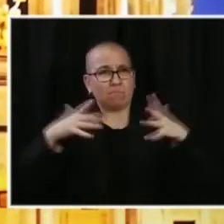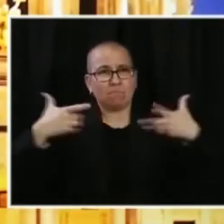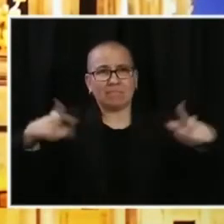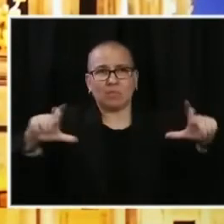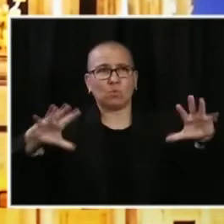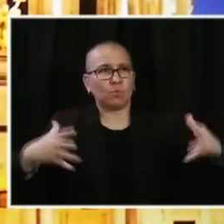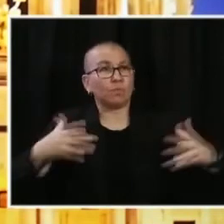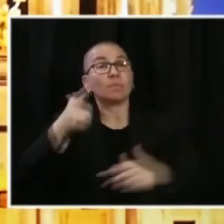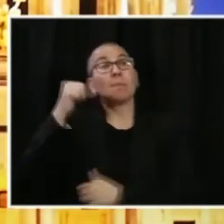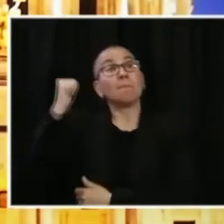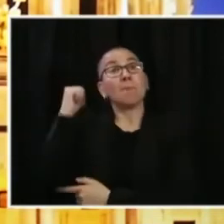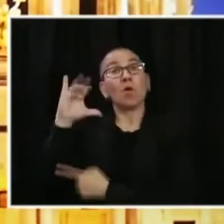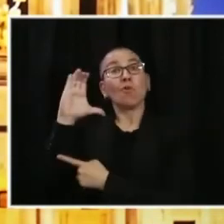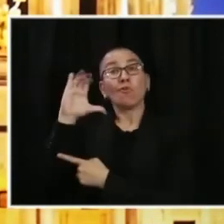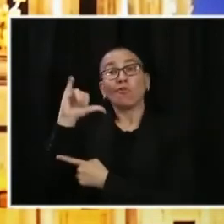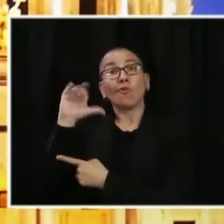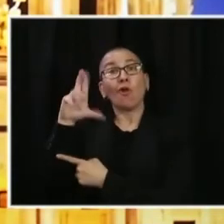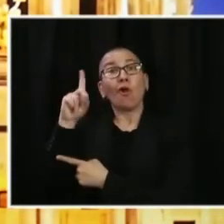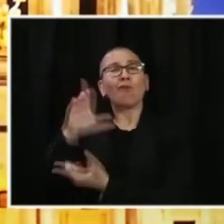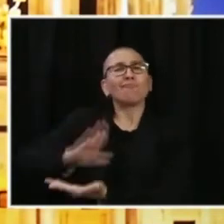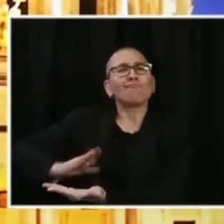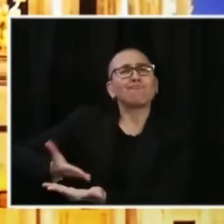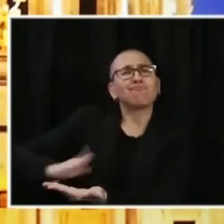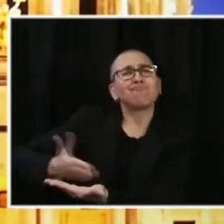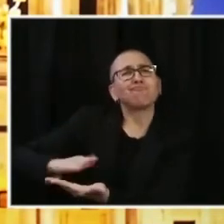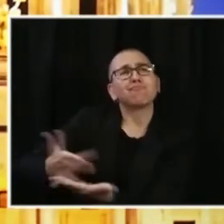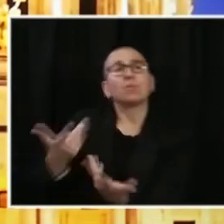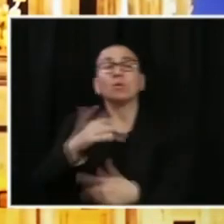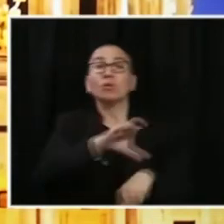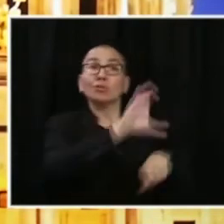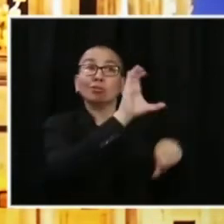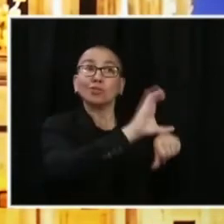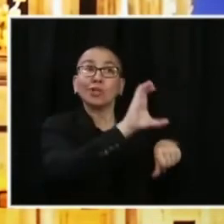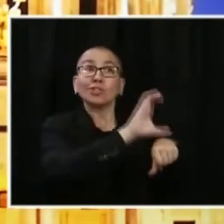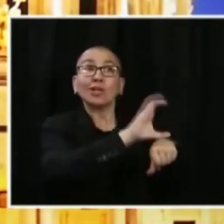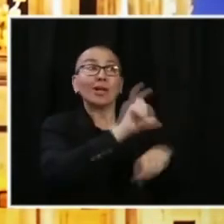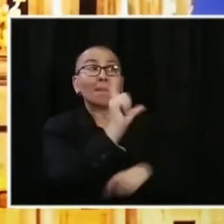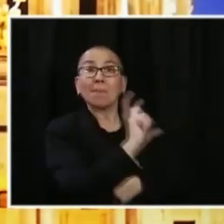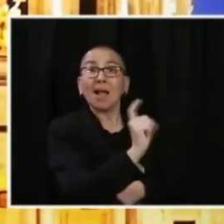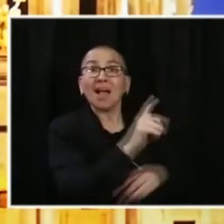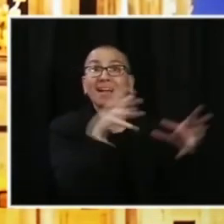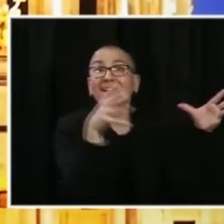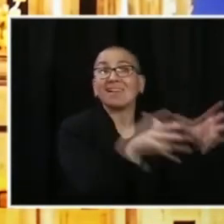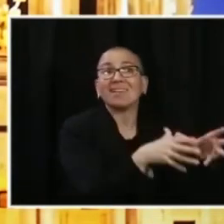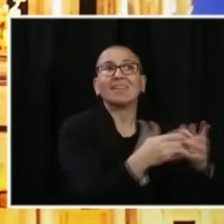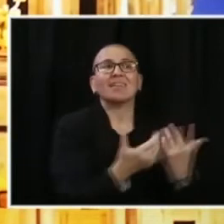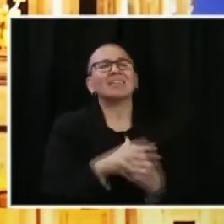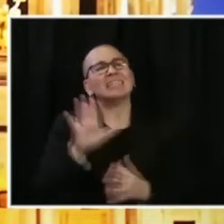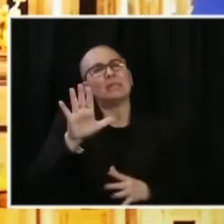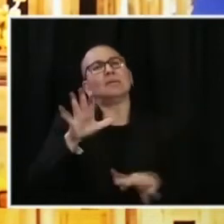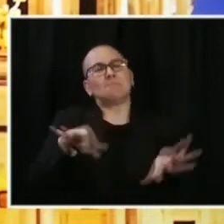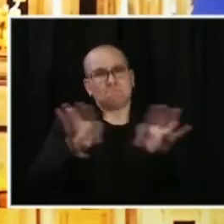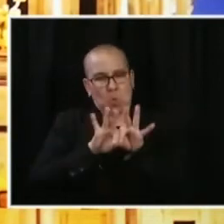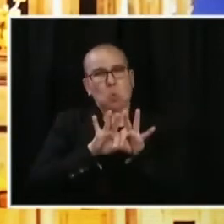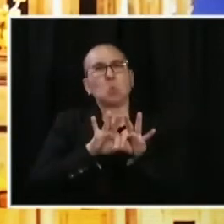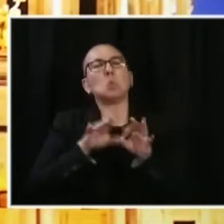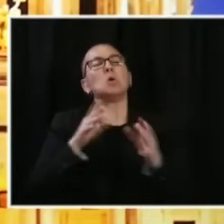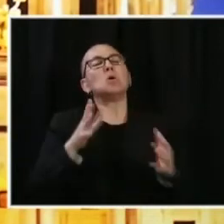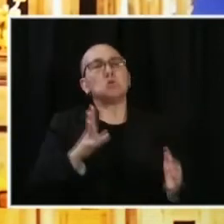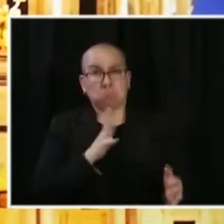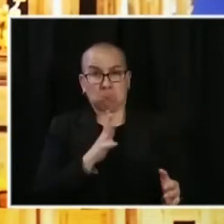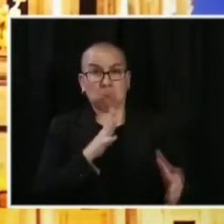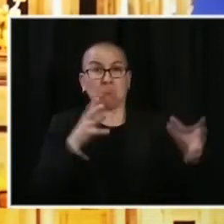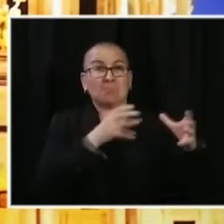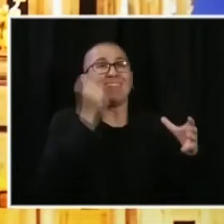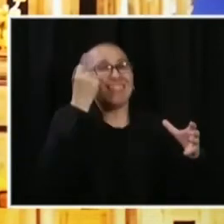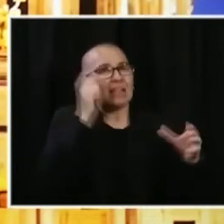kế đến nơi chết chống sau họ kế sĩ sau kế rồi xử lý trở đi một bà bị kiểu nhất là cá chết tàu lấy một